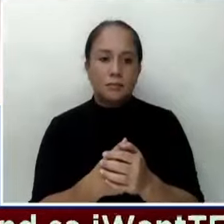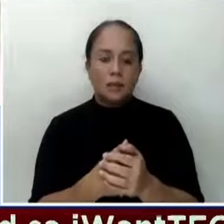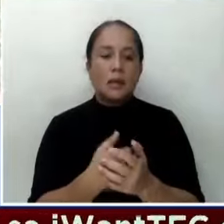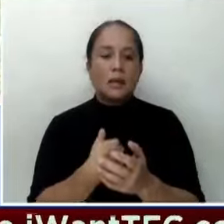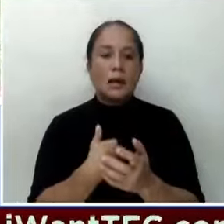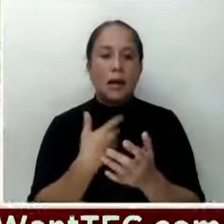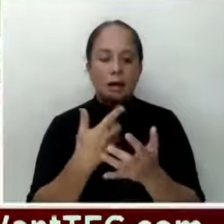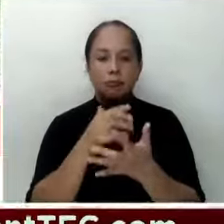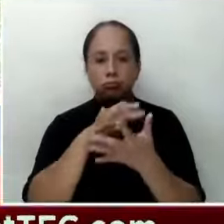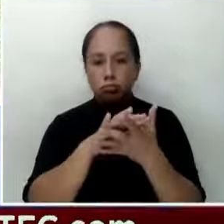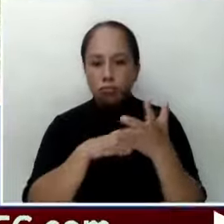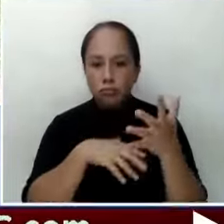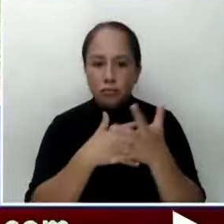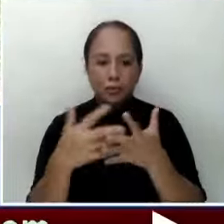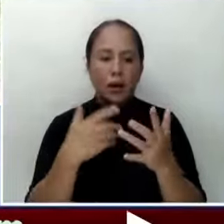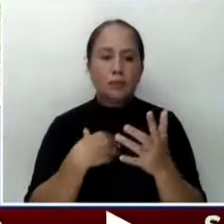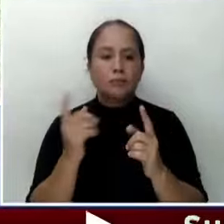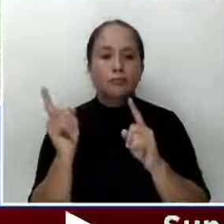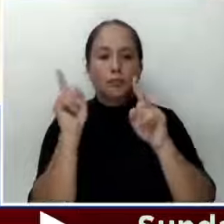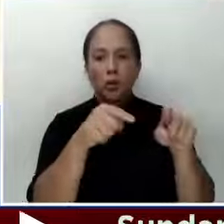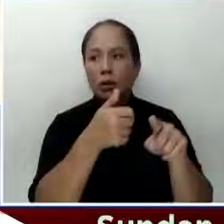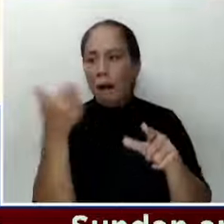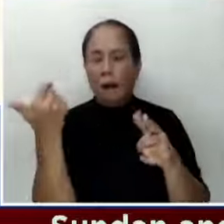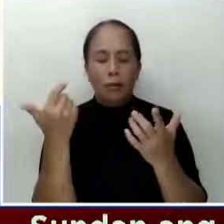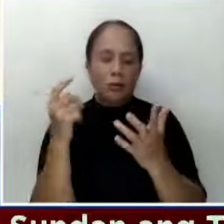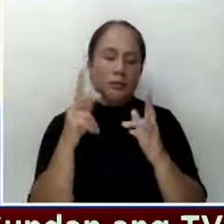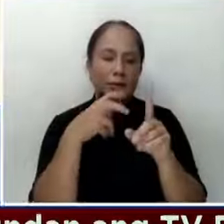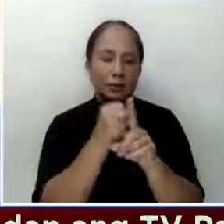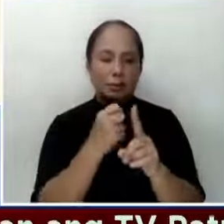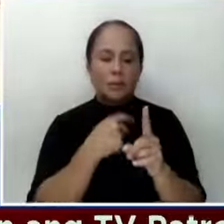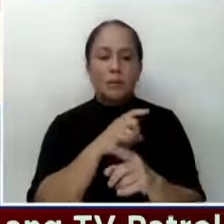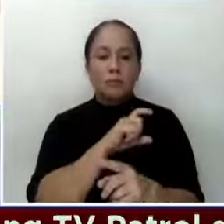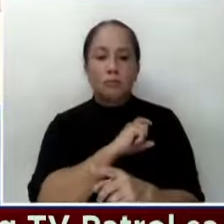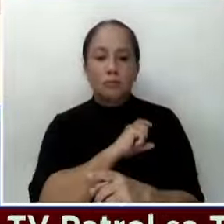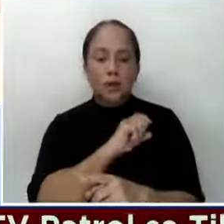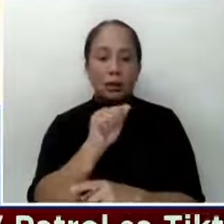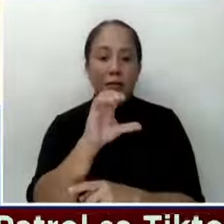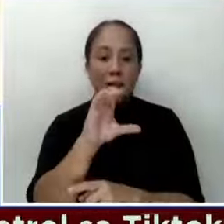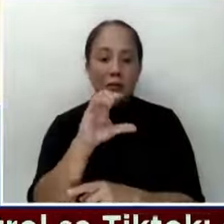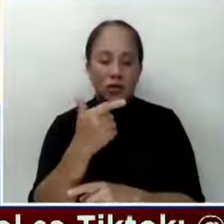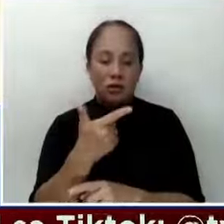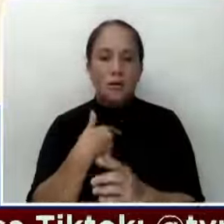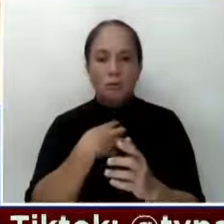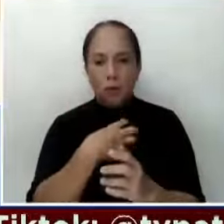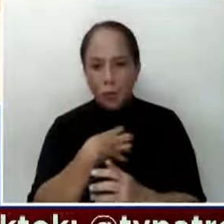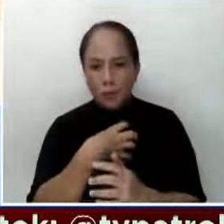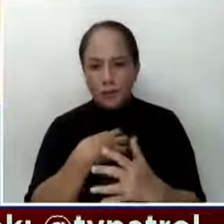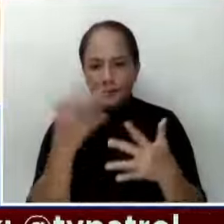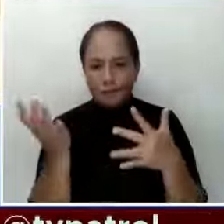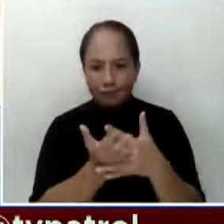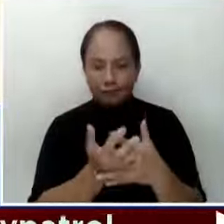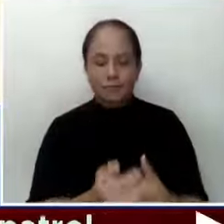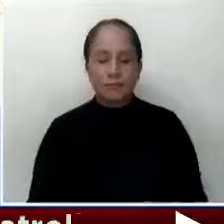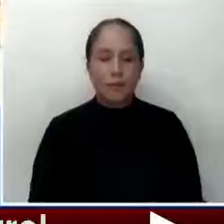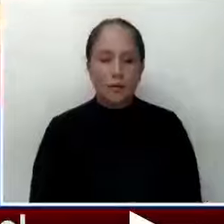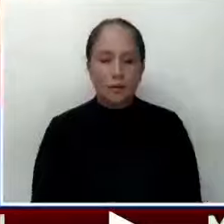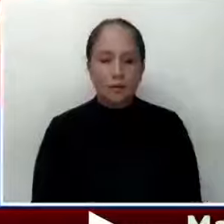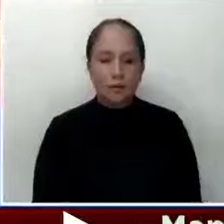magtungo sina Michelle, Angela at iba pang biktima sa PNP ACG para magreklamo. Zian